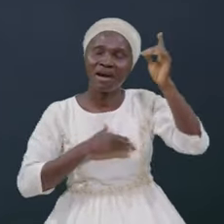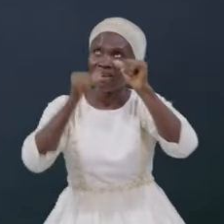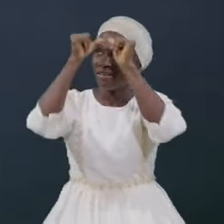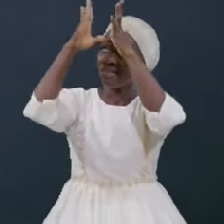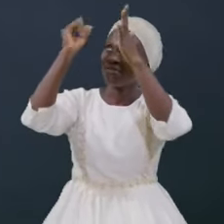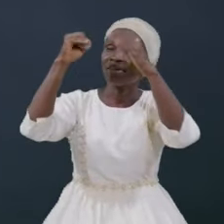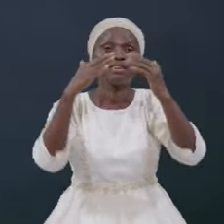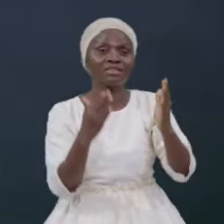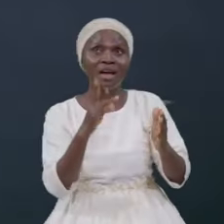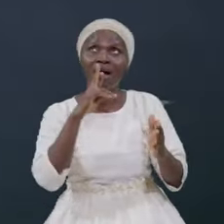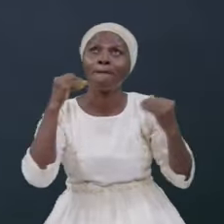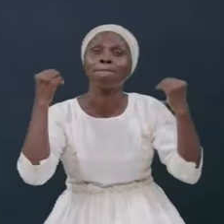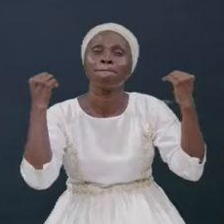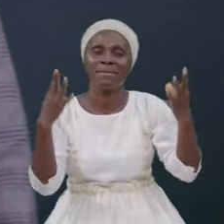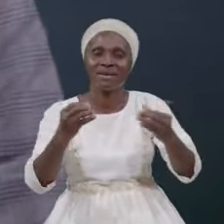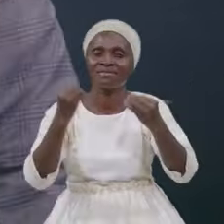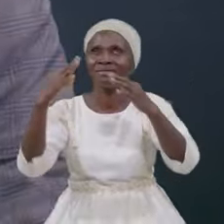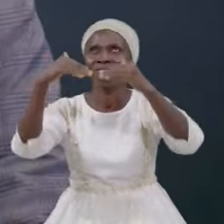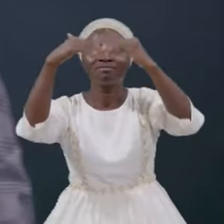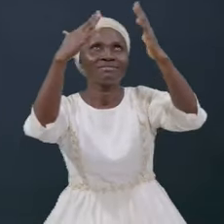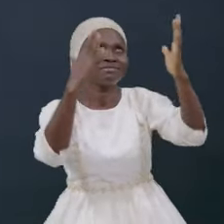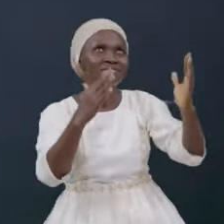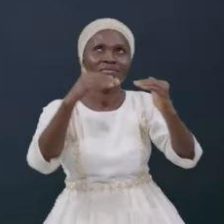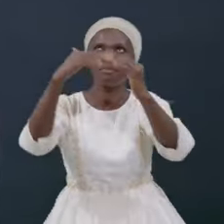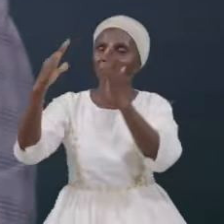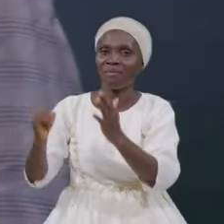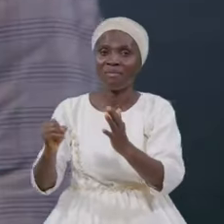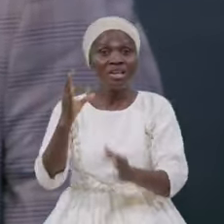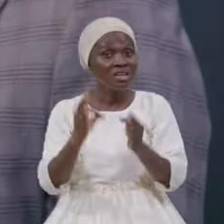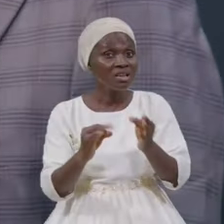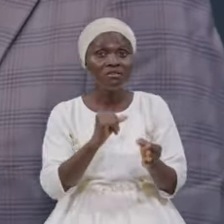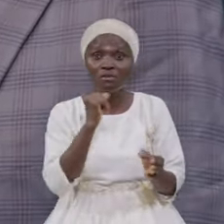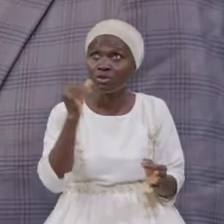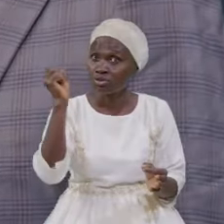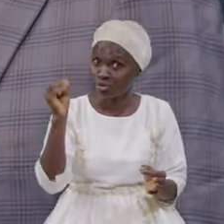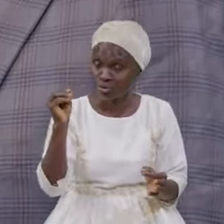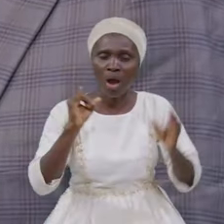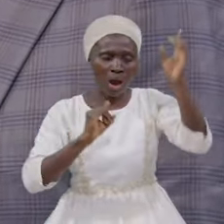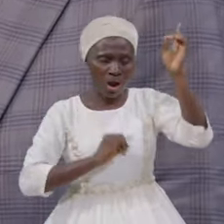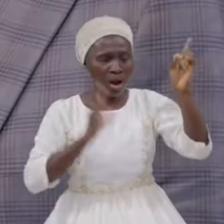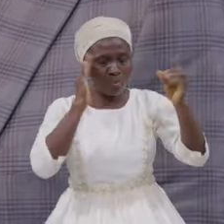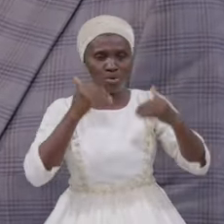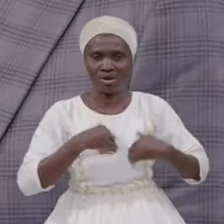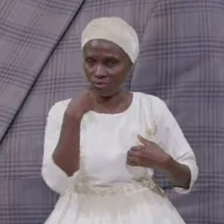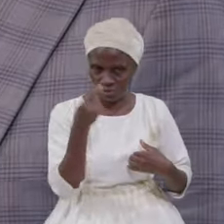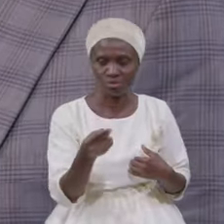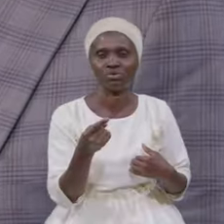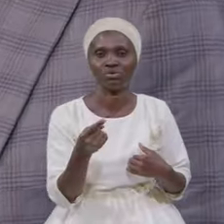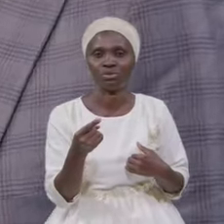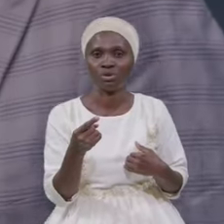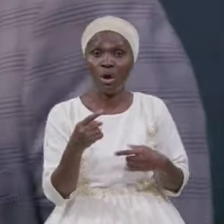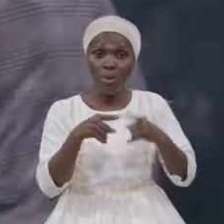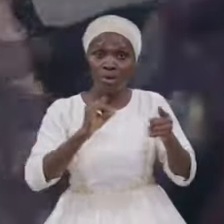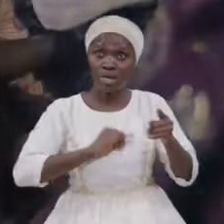Si cela n'était pas, je vous l'aurais dit. Je vais vous préparer une place.